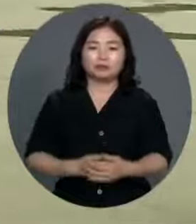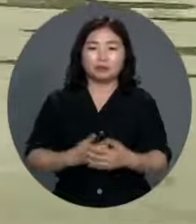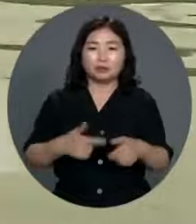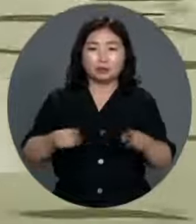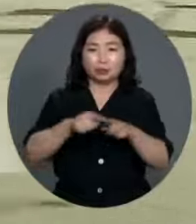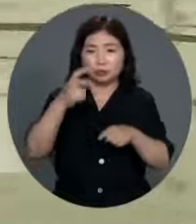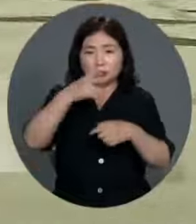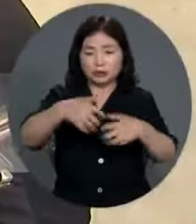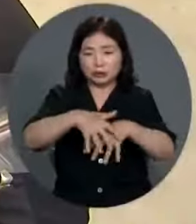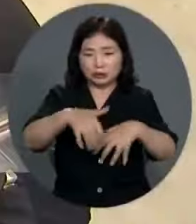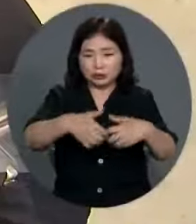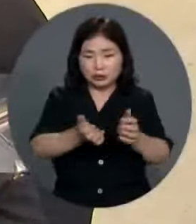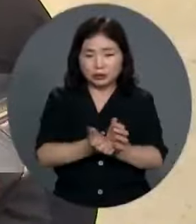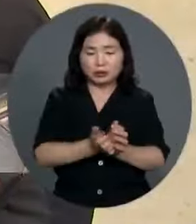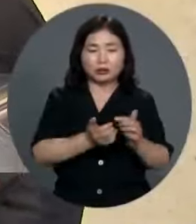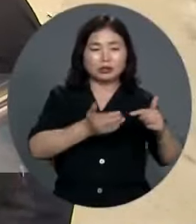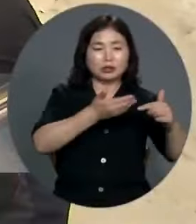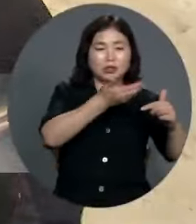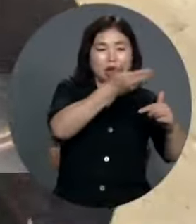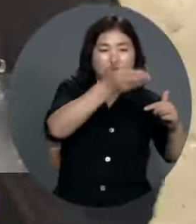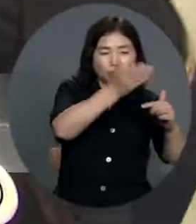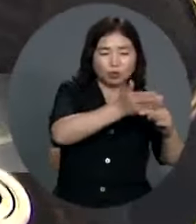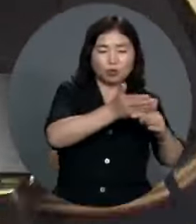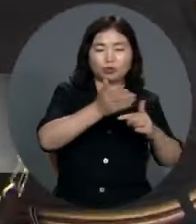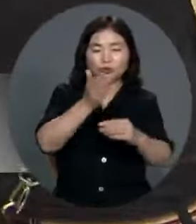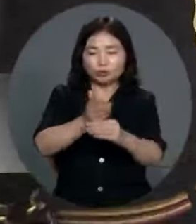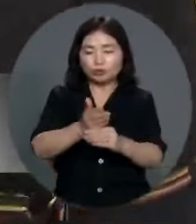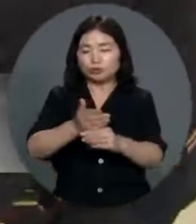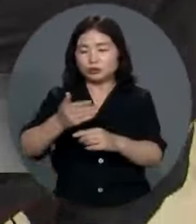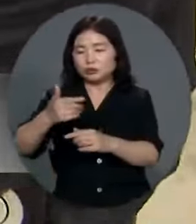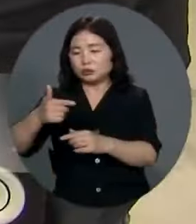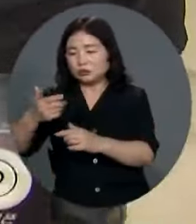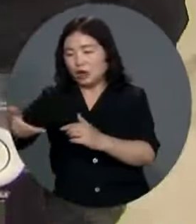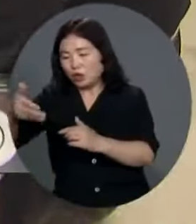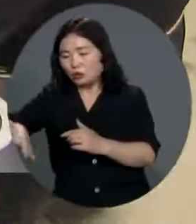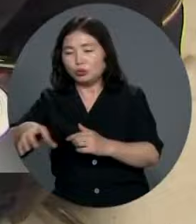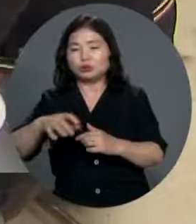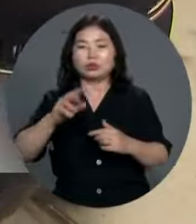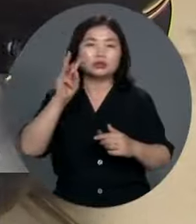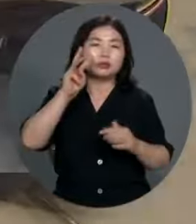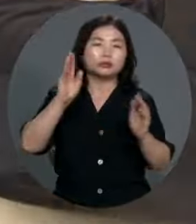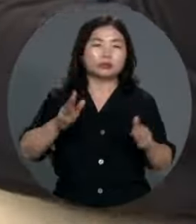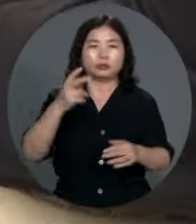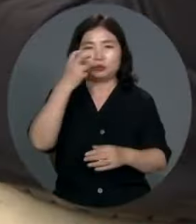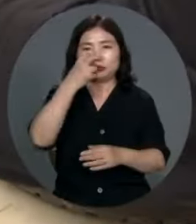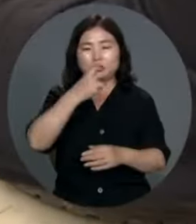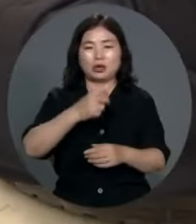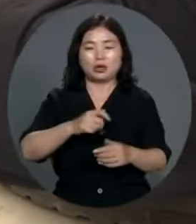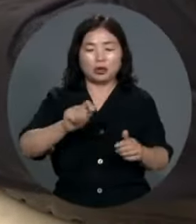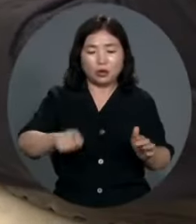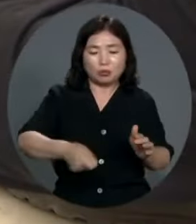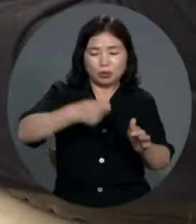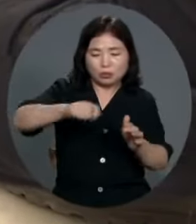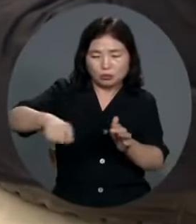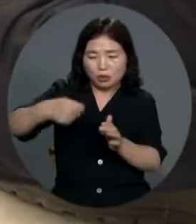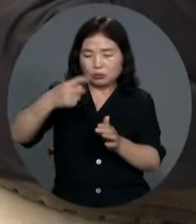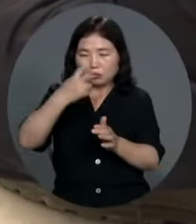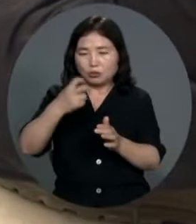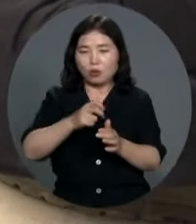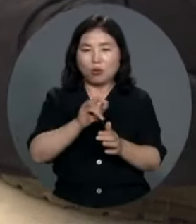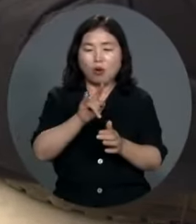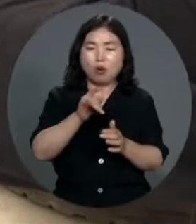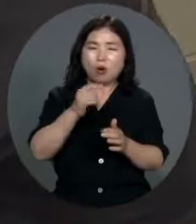공동조사는 낙동강 상류와 중류 하류의 주요 지점에서 사흘 동안 실시됩니다. 조사단은 에어로졸과